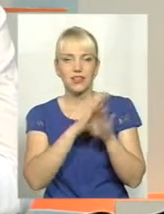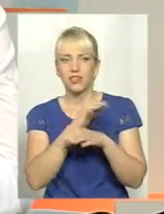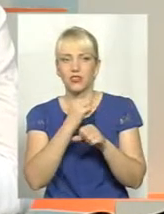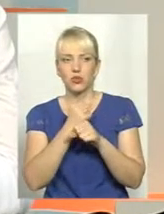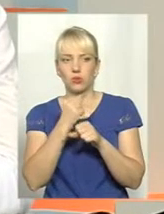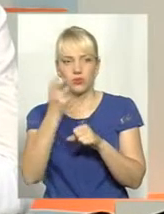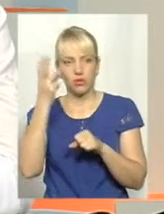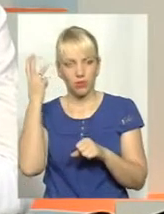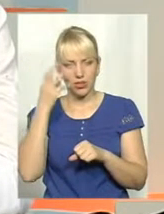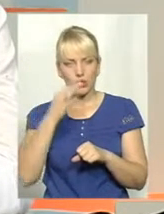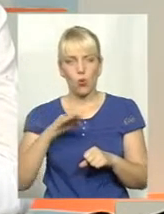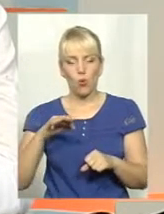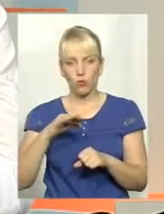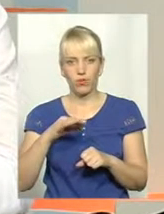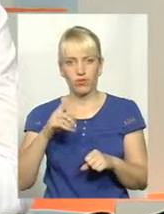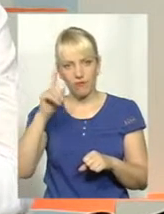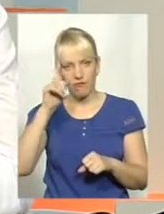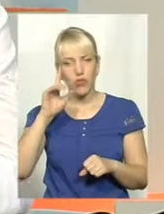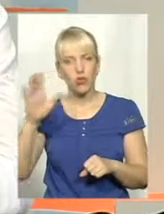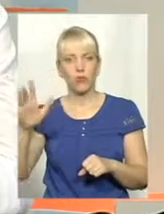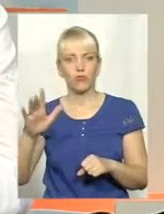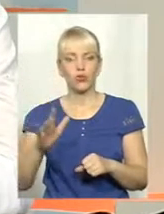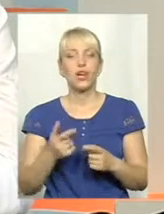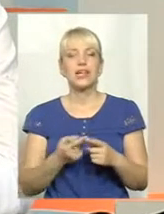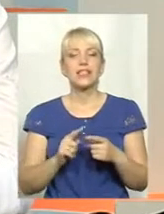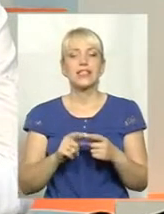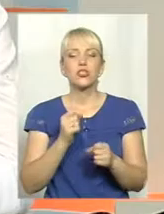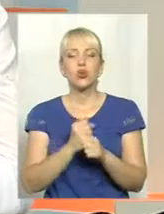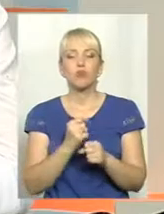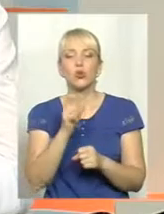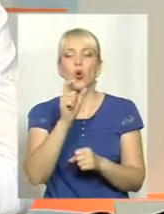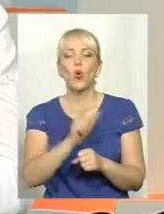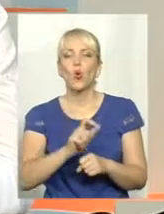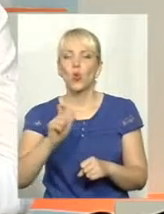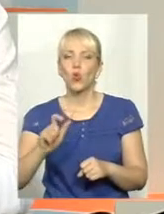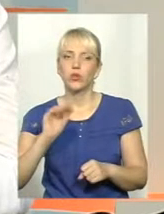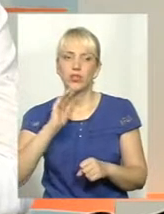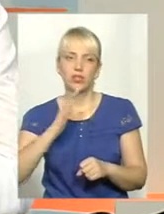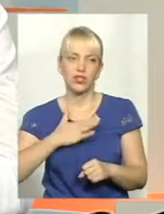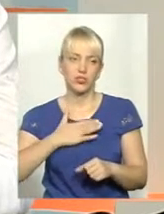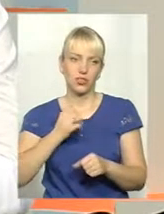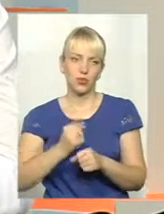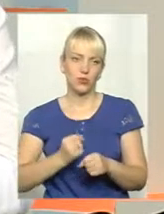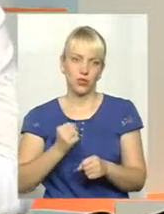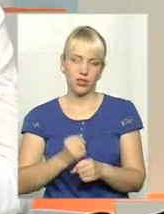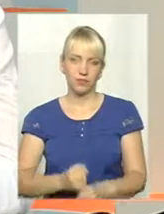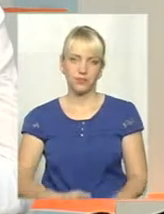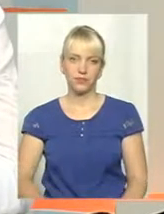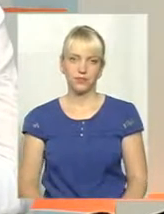повинні цікавитись і такими речами, щоб просувати нашу землю, нашу область. Тому працювати над цим